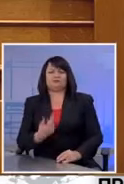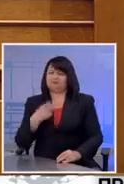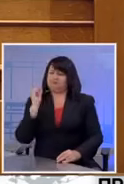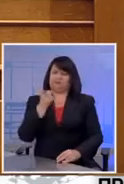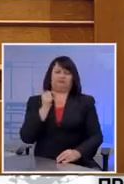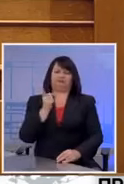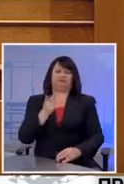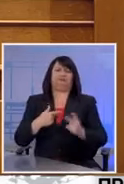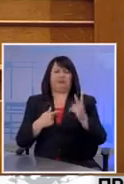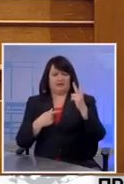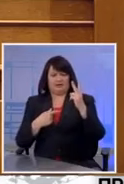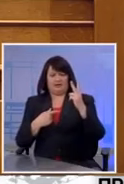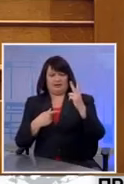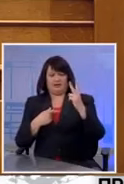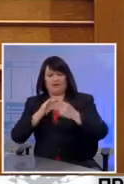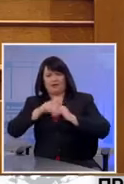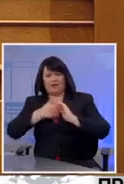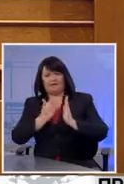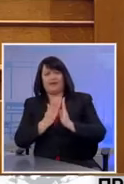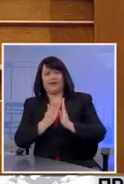κανένα, δύο πράγματα βρίσκω ενδιαφέροντα.